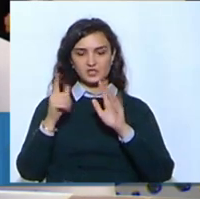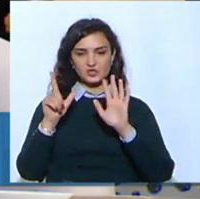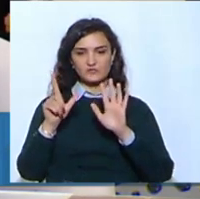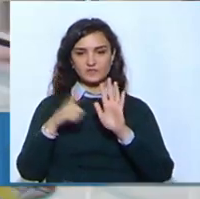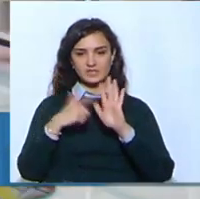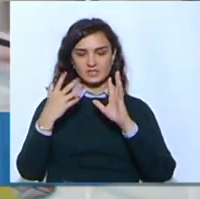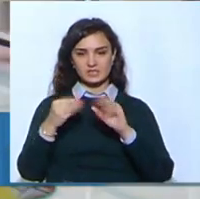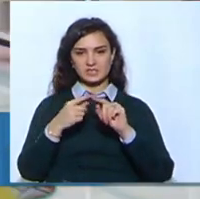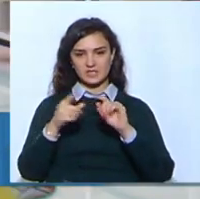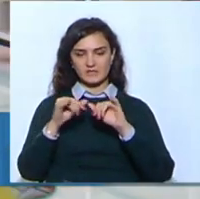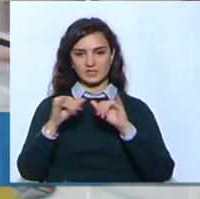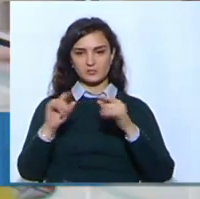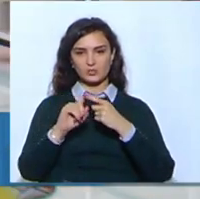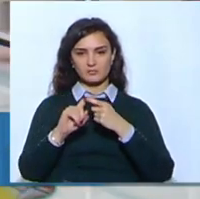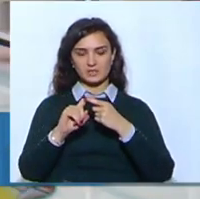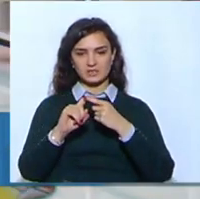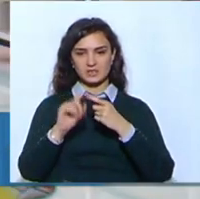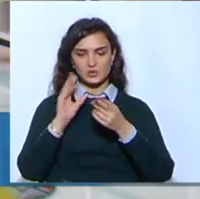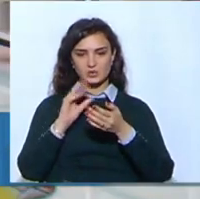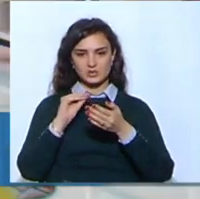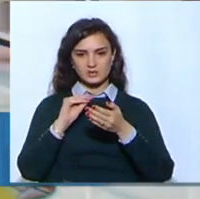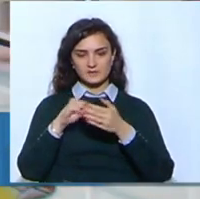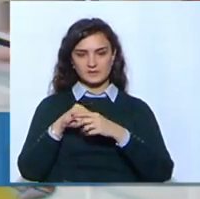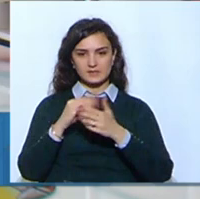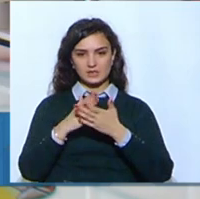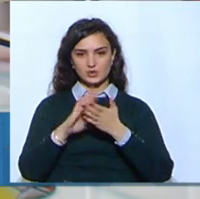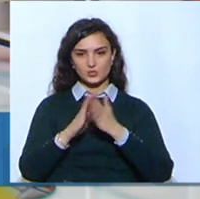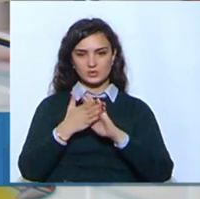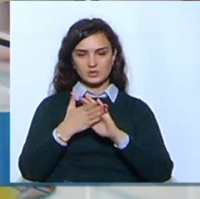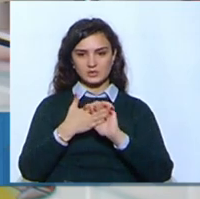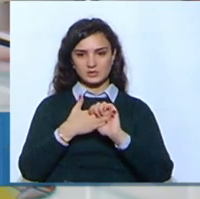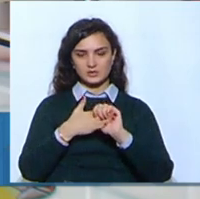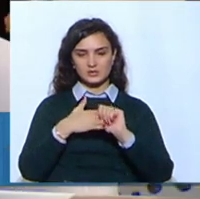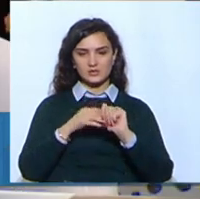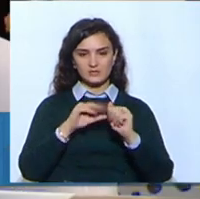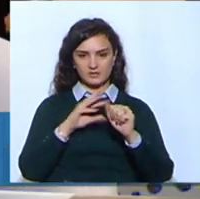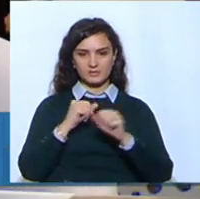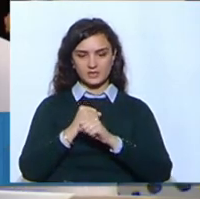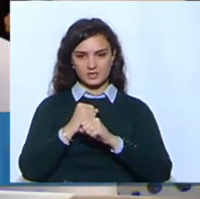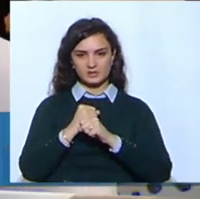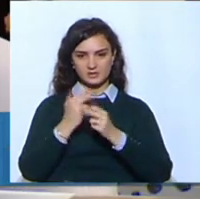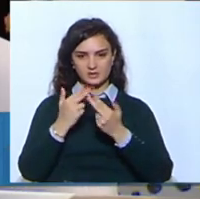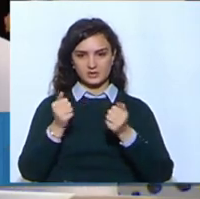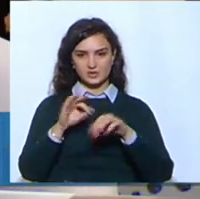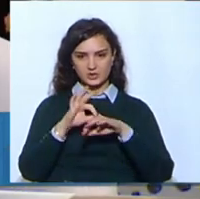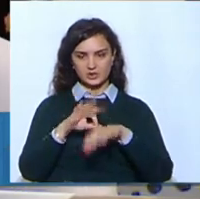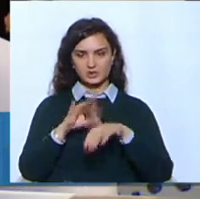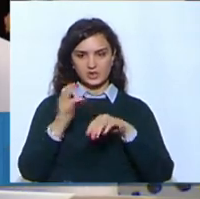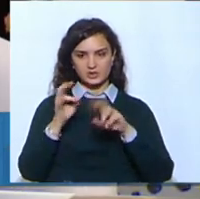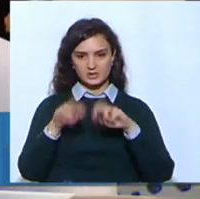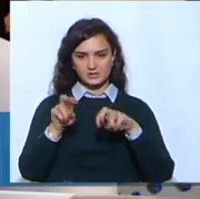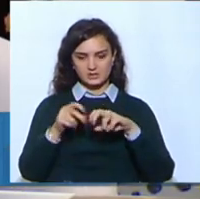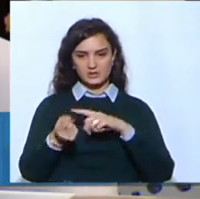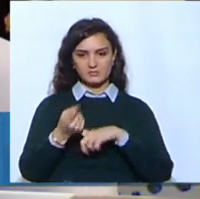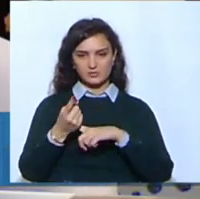დღის მანძილზე განვითარებული ინფექცია, როდესაც არის სიტუაცია, ხა თქვენ წარმოიდგინეთ, კი ყველაფერი გაკეთდა, ჩატარდა ანალიზი,